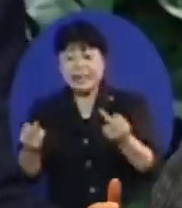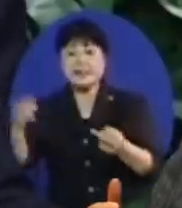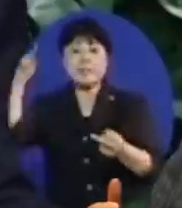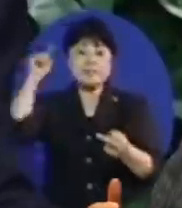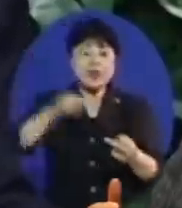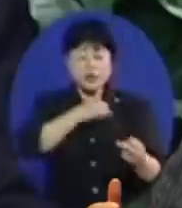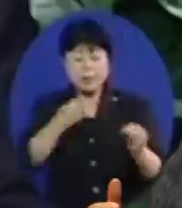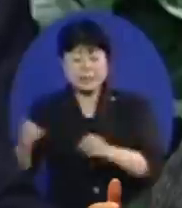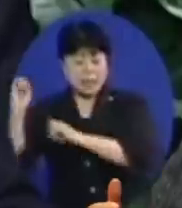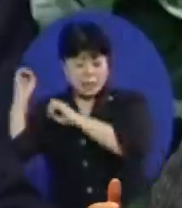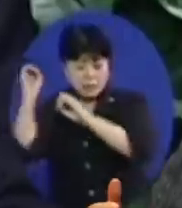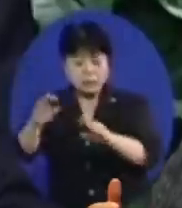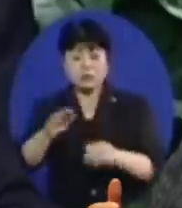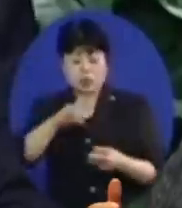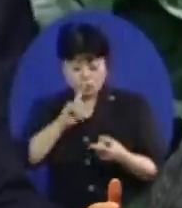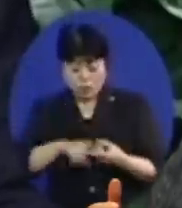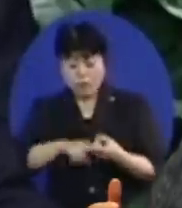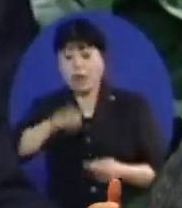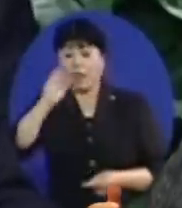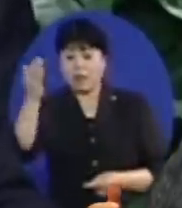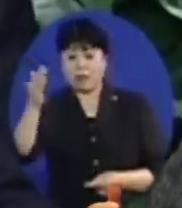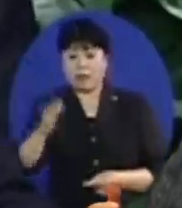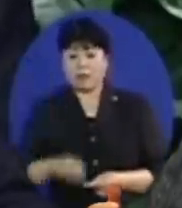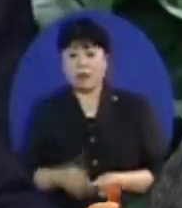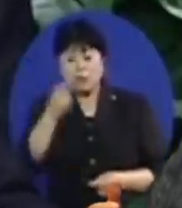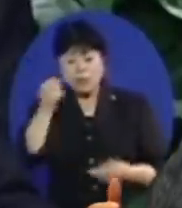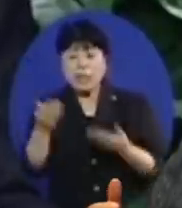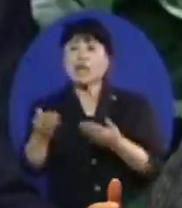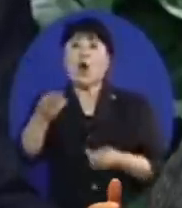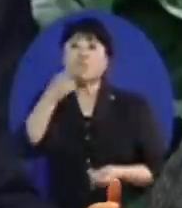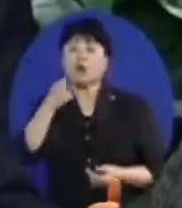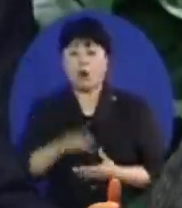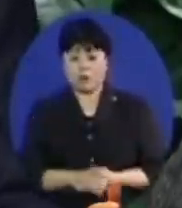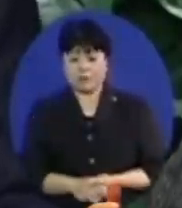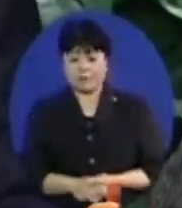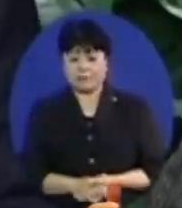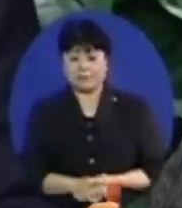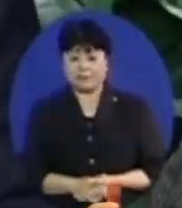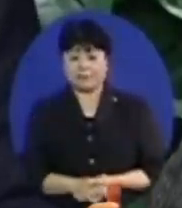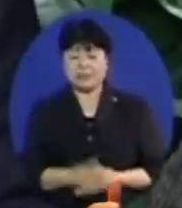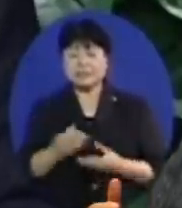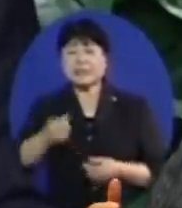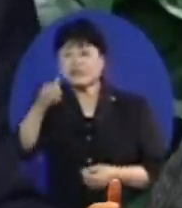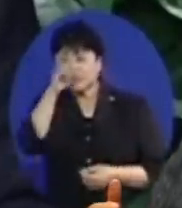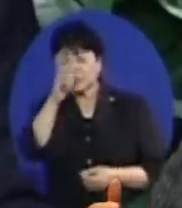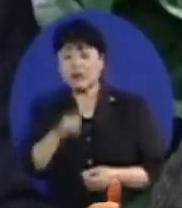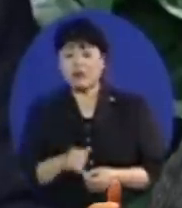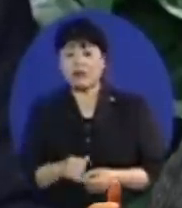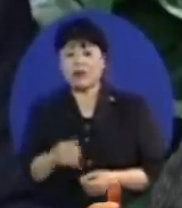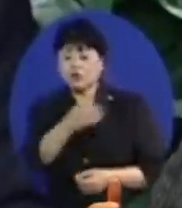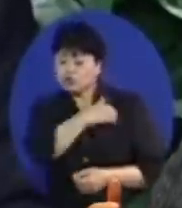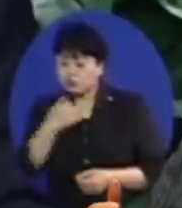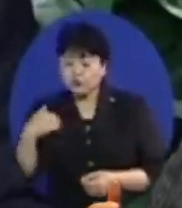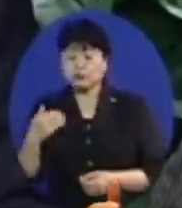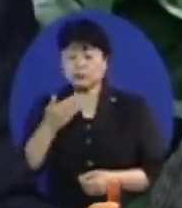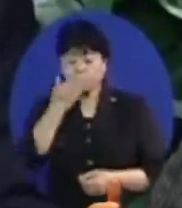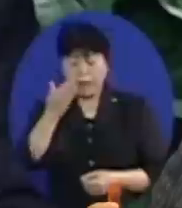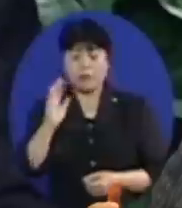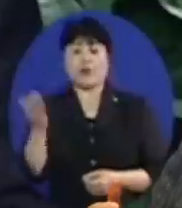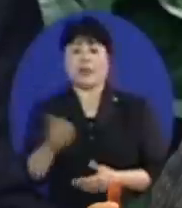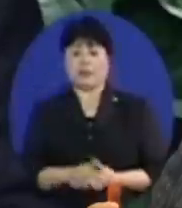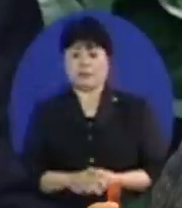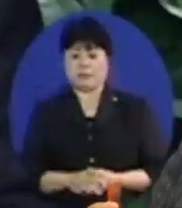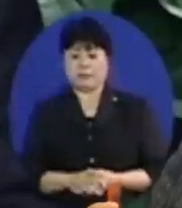저 바다에 던져라 될 것이요 못할 일이 없을 것이다. 지금 가지고 있는 것만 해도 충분하다.